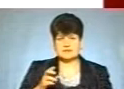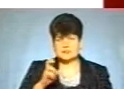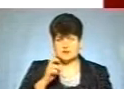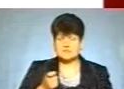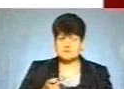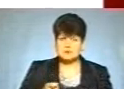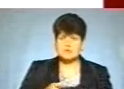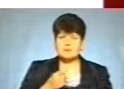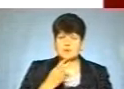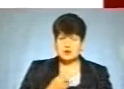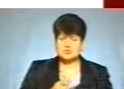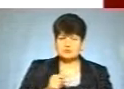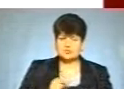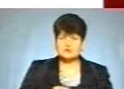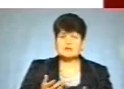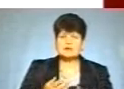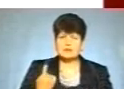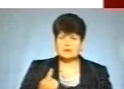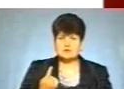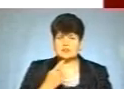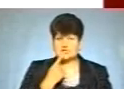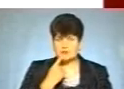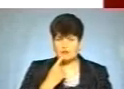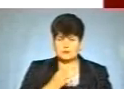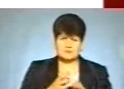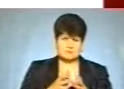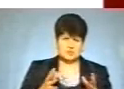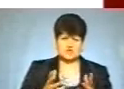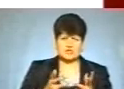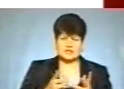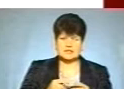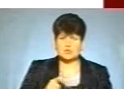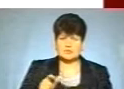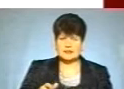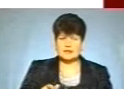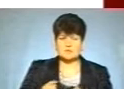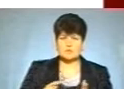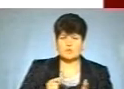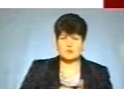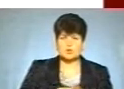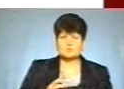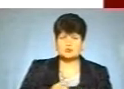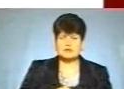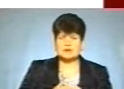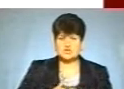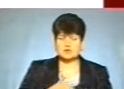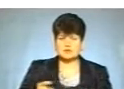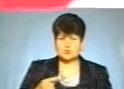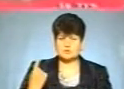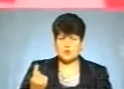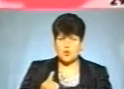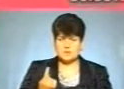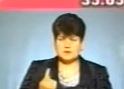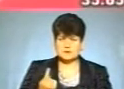адміністрацій. Тут ми бачимо, які області, де червоним там найбільша кількість людей підпаде під скорочення. Наша Тернопільська